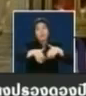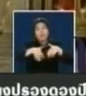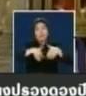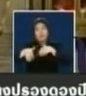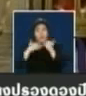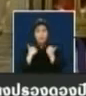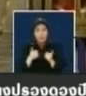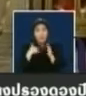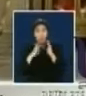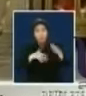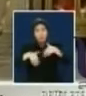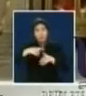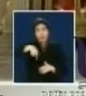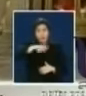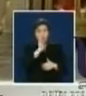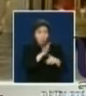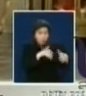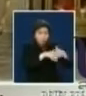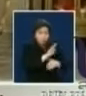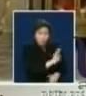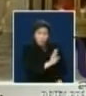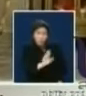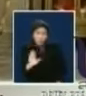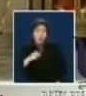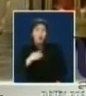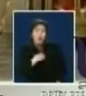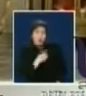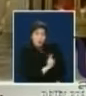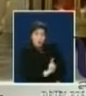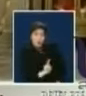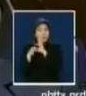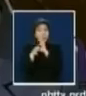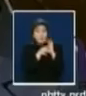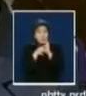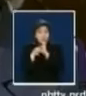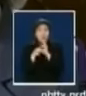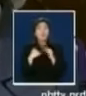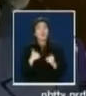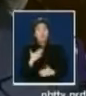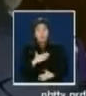ได้มีการขอให้สิ่งศักดิ์สิทธิ์ช่วยดลบันดาลให้คนไทยมีความสุขสุขภาพแข็งแรงร